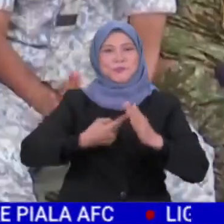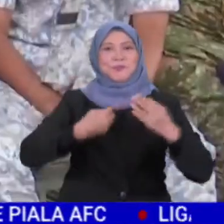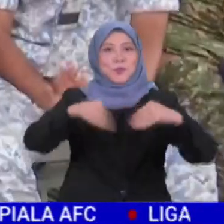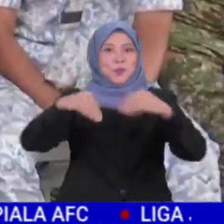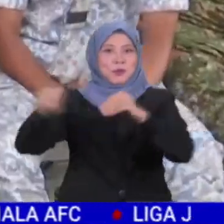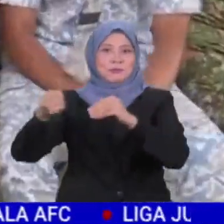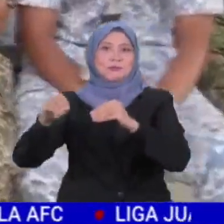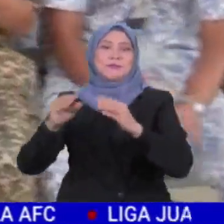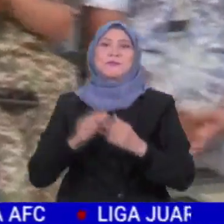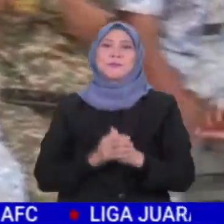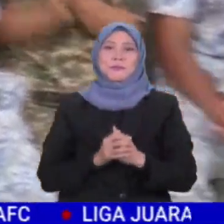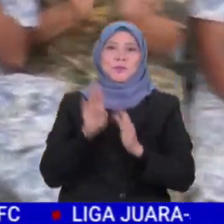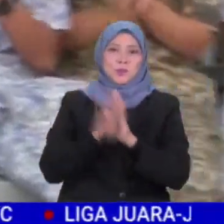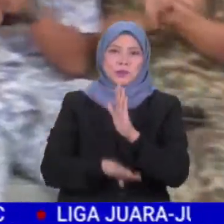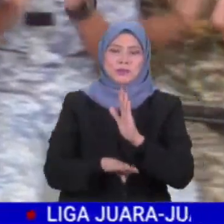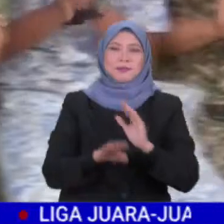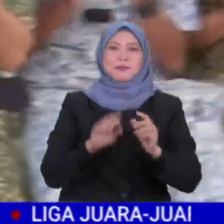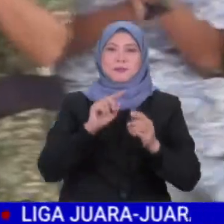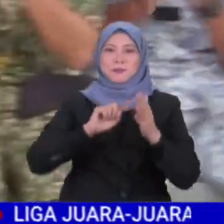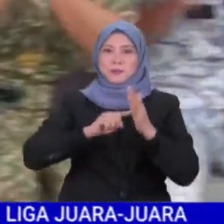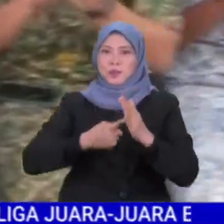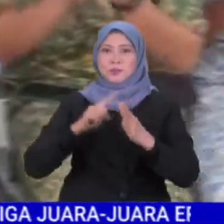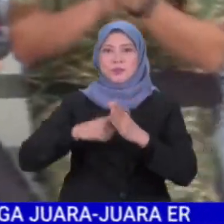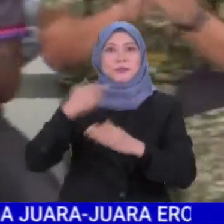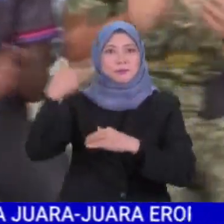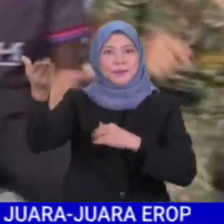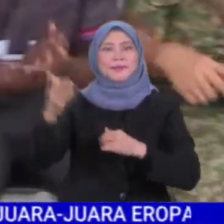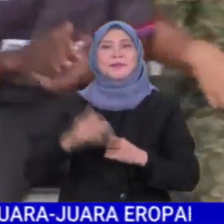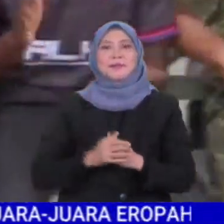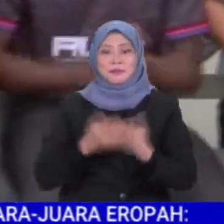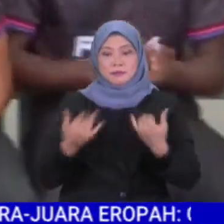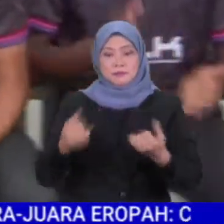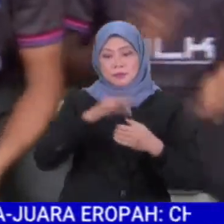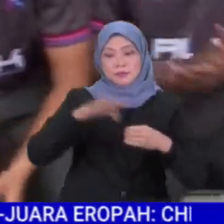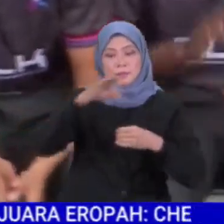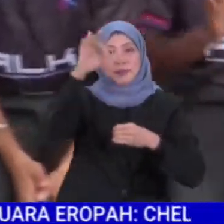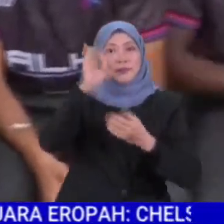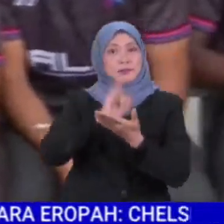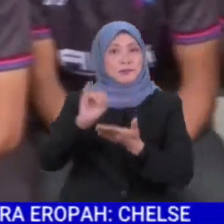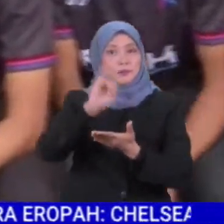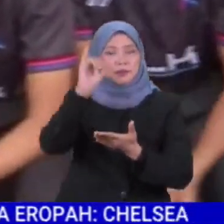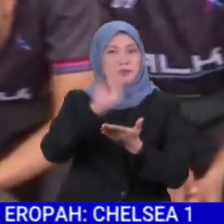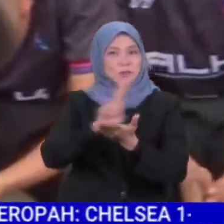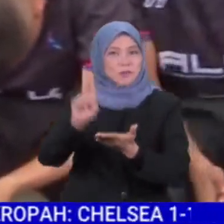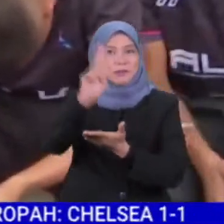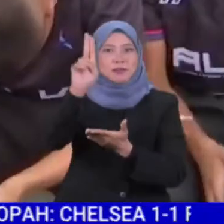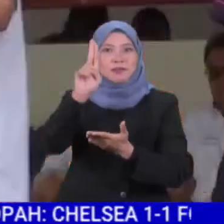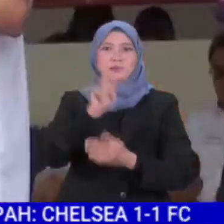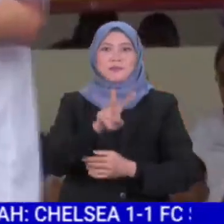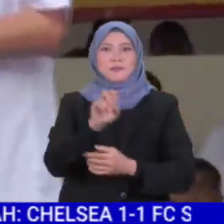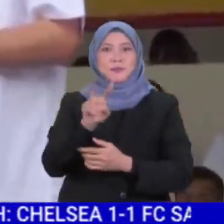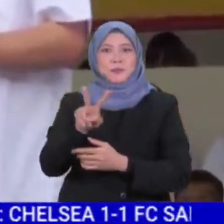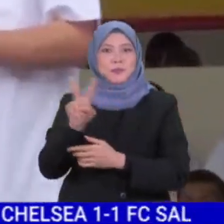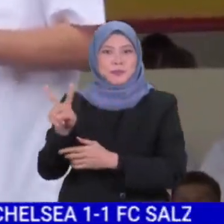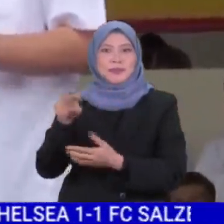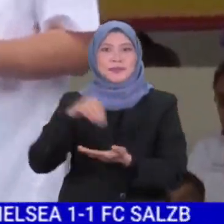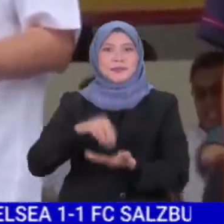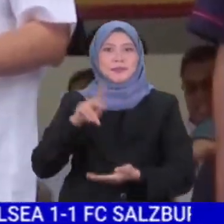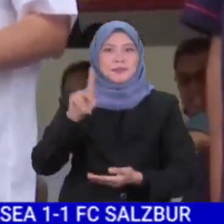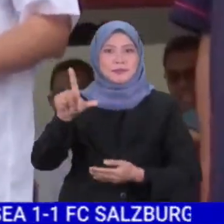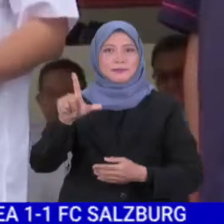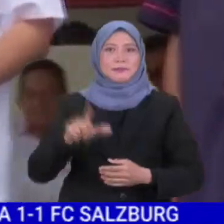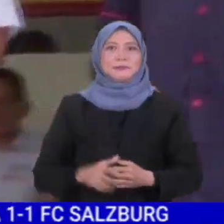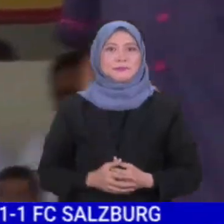Perdana Menteri berucap merasmikan Majlis Kemuncak Semara Patriotik Institusi Pengajian Tinggi 2022 di Ibu Negara.